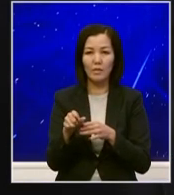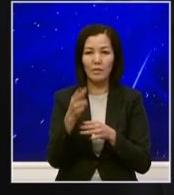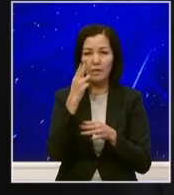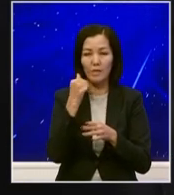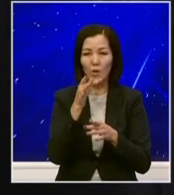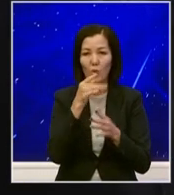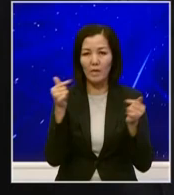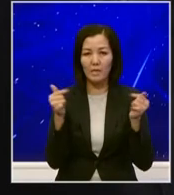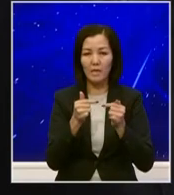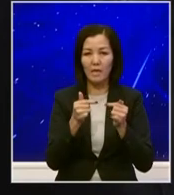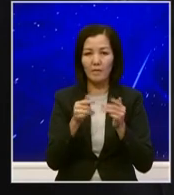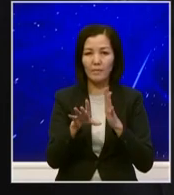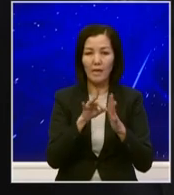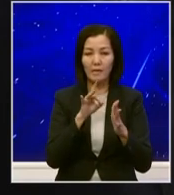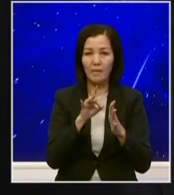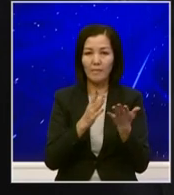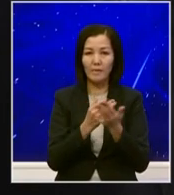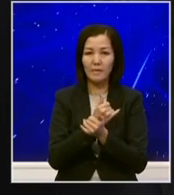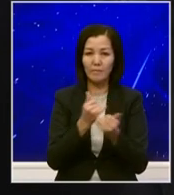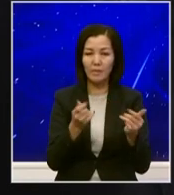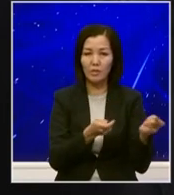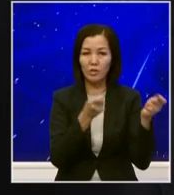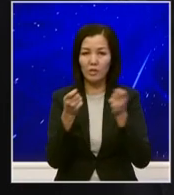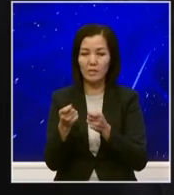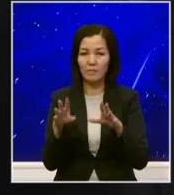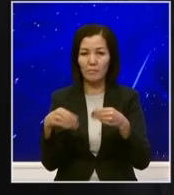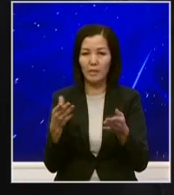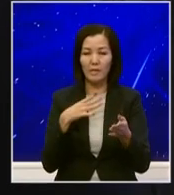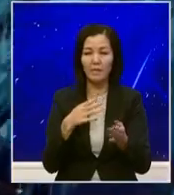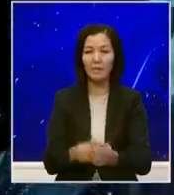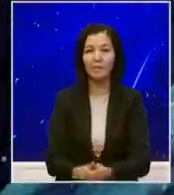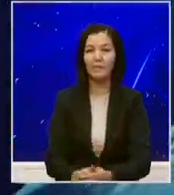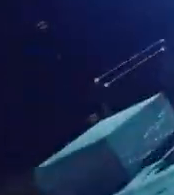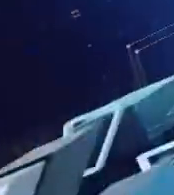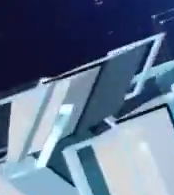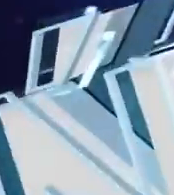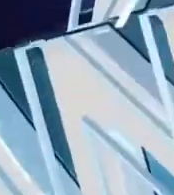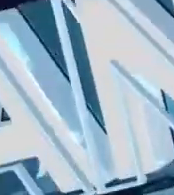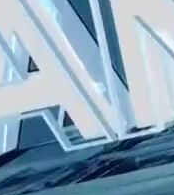өздерінің уақытына ыңғайы келген кезде солай заявканы алып отырады.